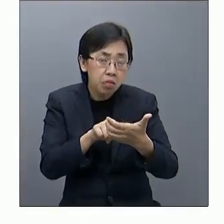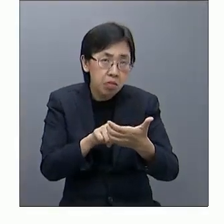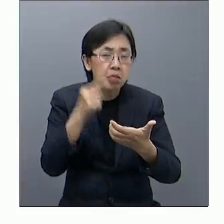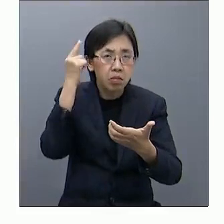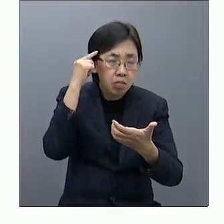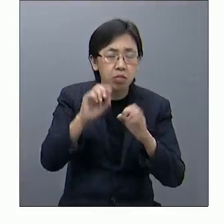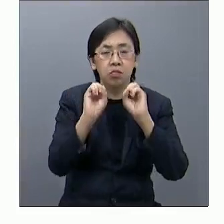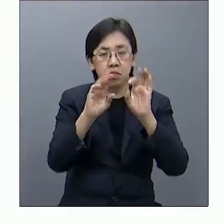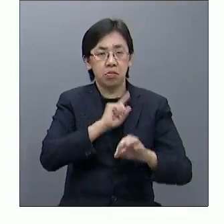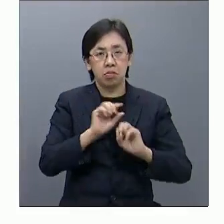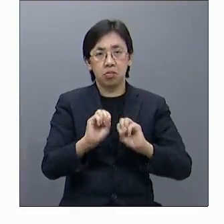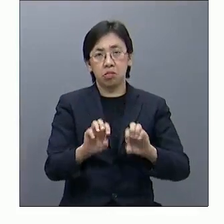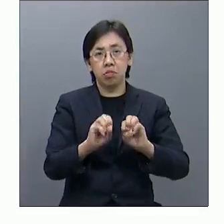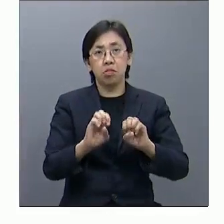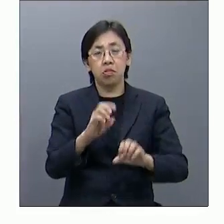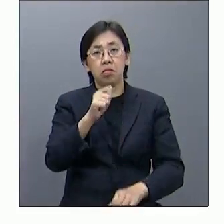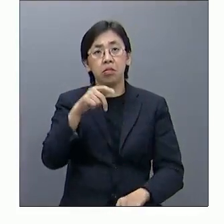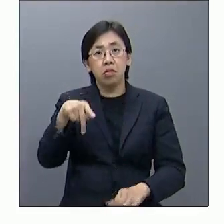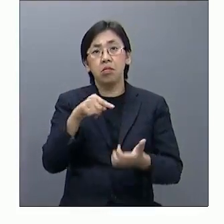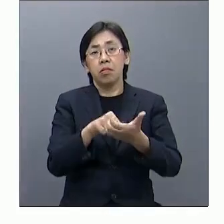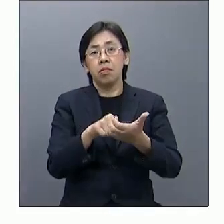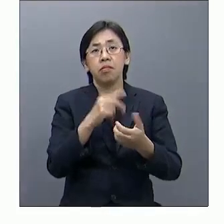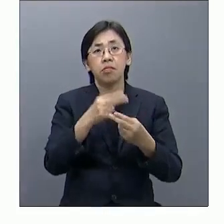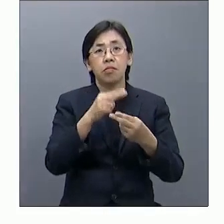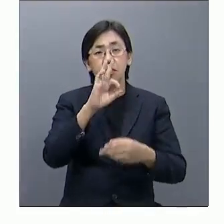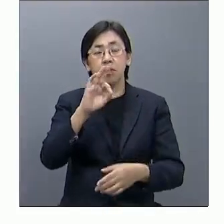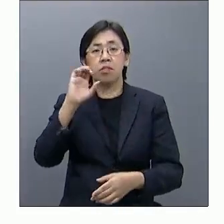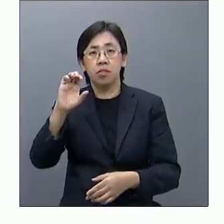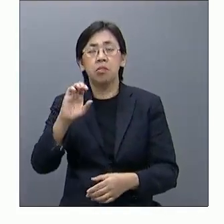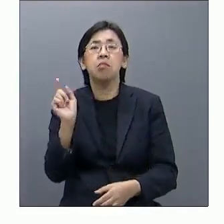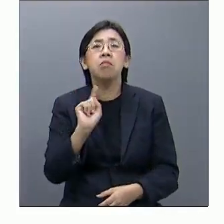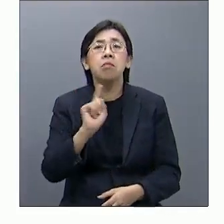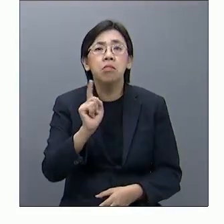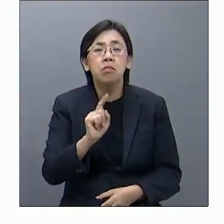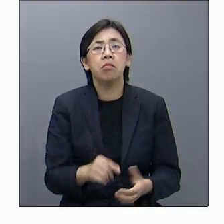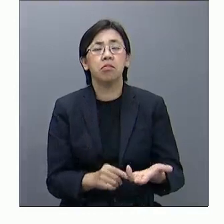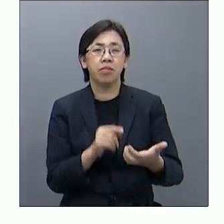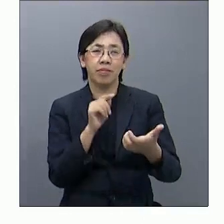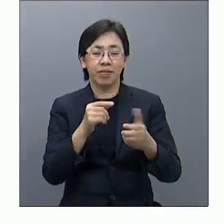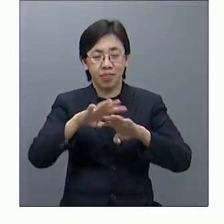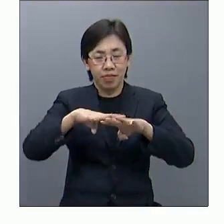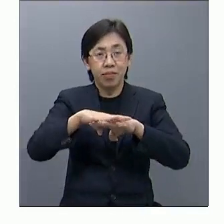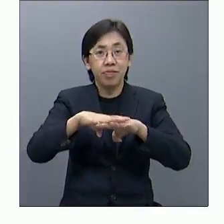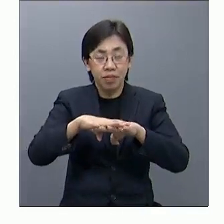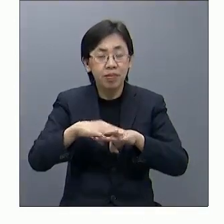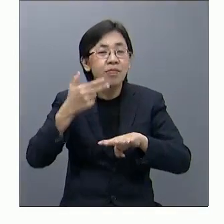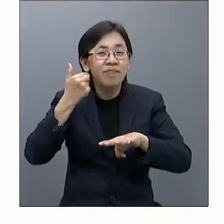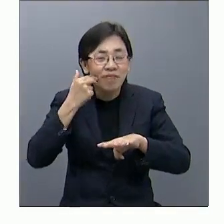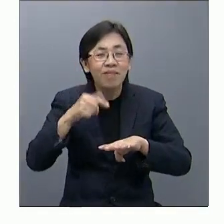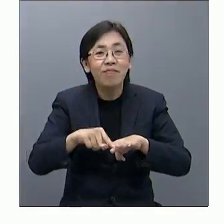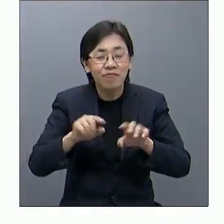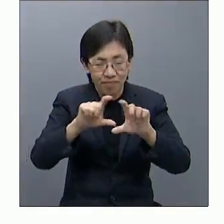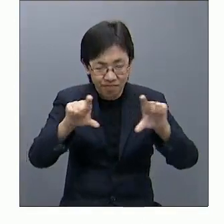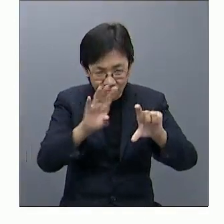ได้สอนที่เรียกว่าแอปพลิเคชัน Food Choice ที่เขาสามารถที่จะสแกนบาร์โค้ดของขนมเพื่อที่จะรู้ว่าข